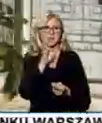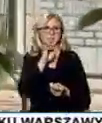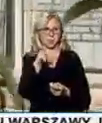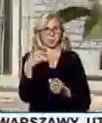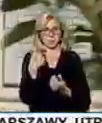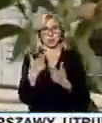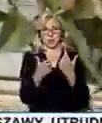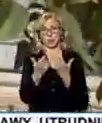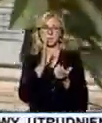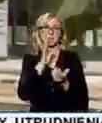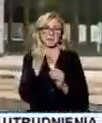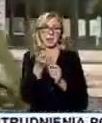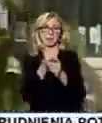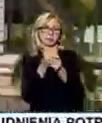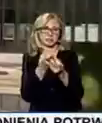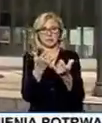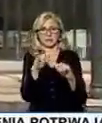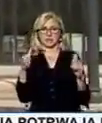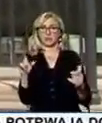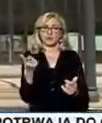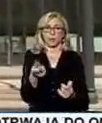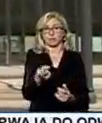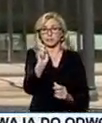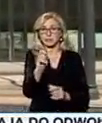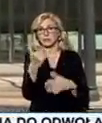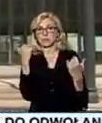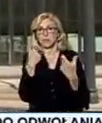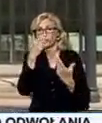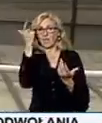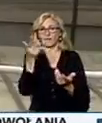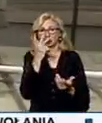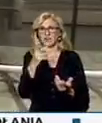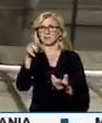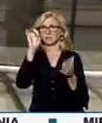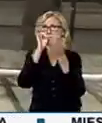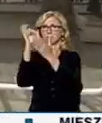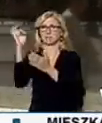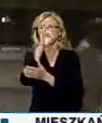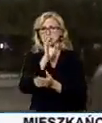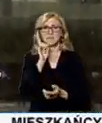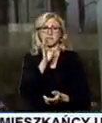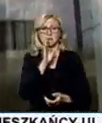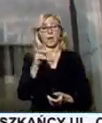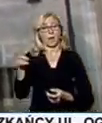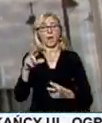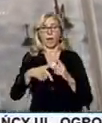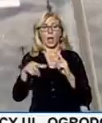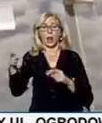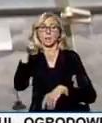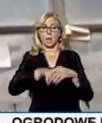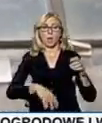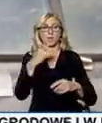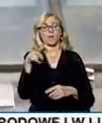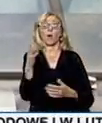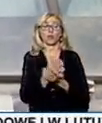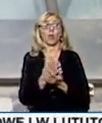zostały po prostu ostrzelane z jakiejś broni, ponieważ te ślady na szybach na to wyraźnie wskazują. Ale jak podkreślają policjanci,